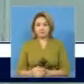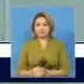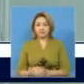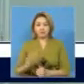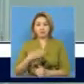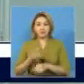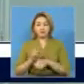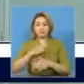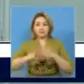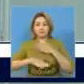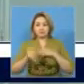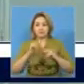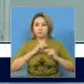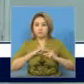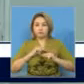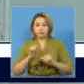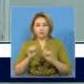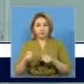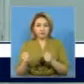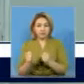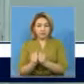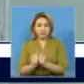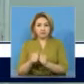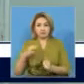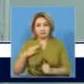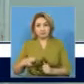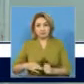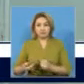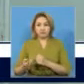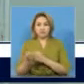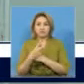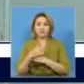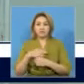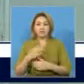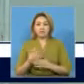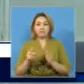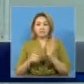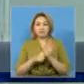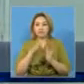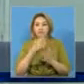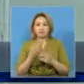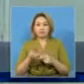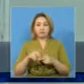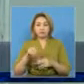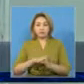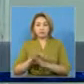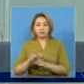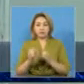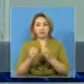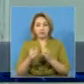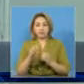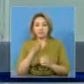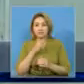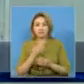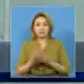Я очень рада, что трудоустроилась. Могу быть рядом со своим чадом. Мы пришли сюда, когда сыну было 7. В этом году нам исполнилось 11